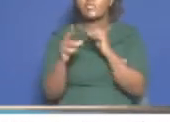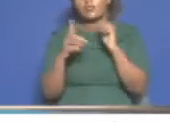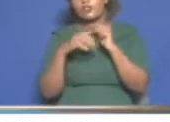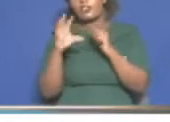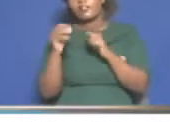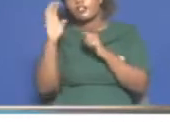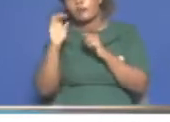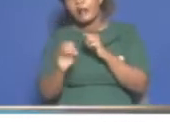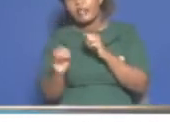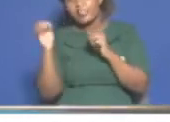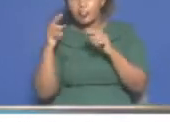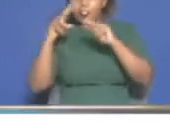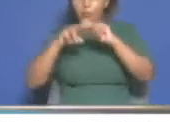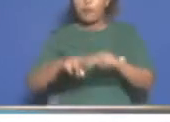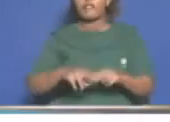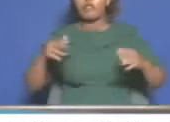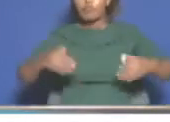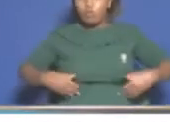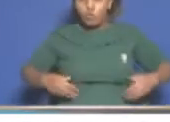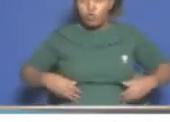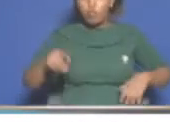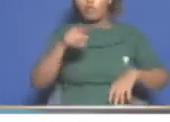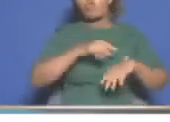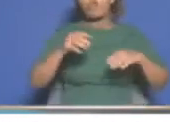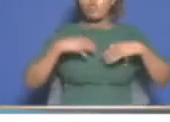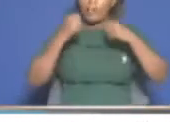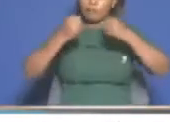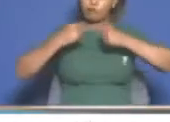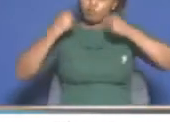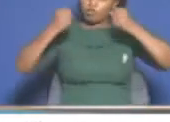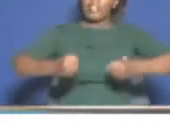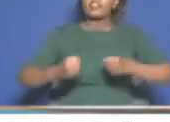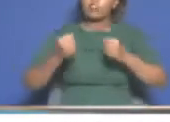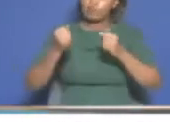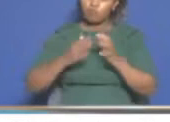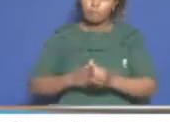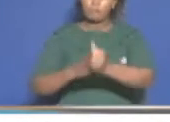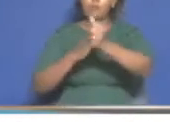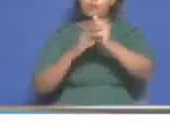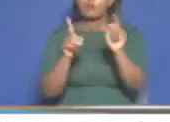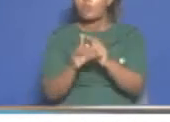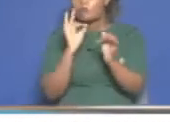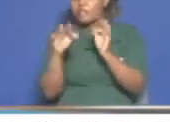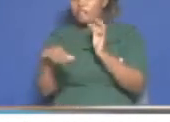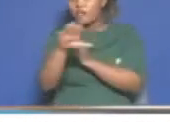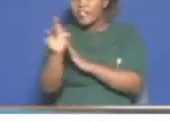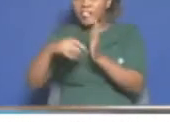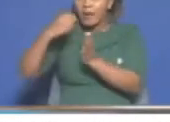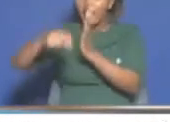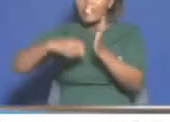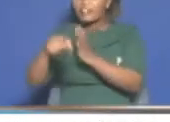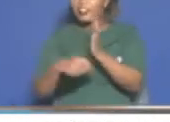economy inategemea vijana. Sisi ndio tulio na nguvu ya kuendesha. Sisi ukienda katika huko mtaa wa industrial area, utapata